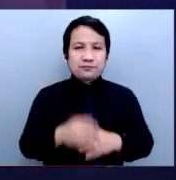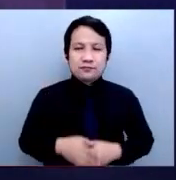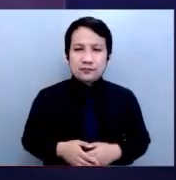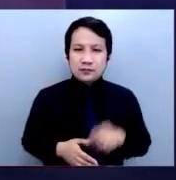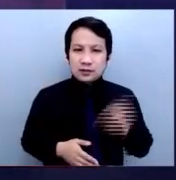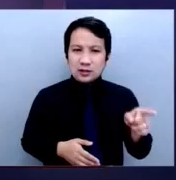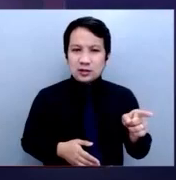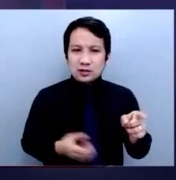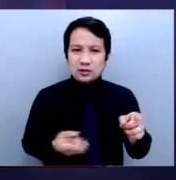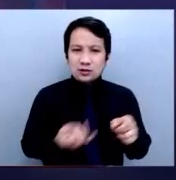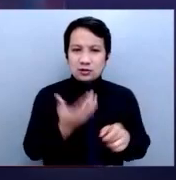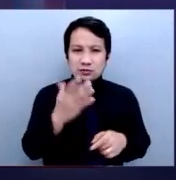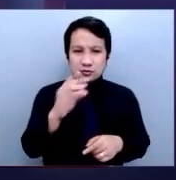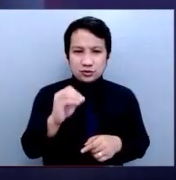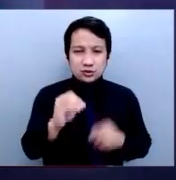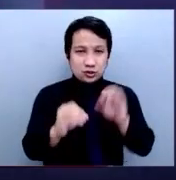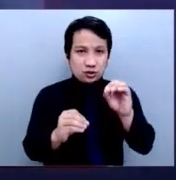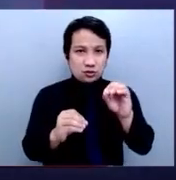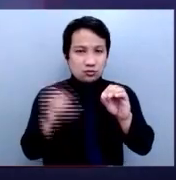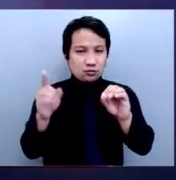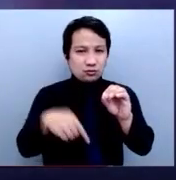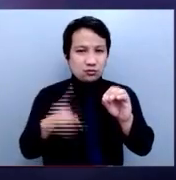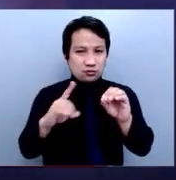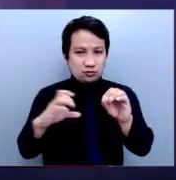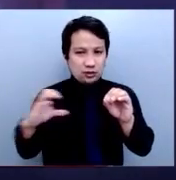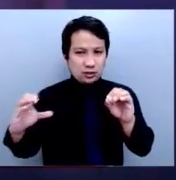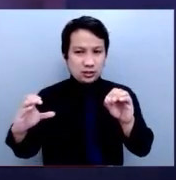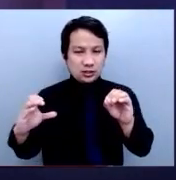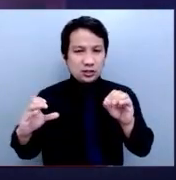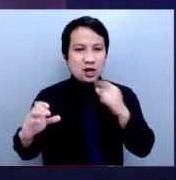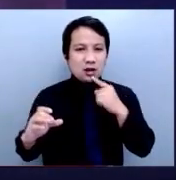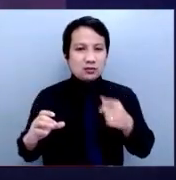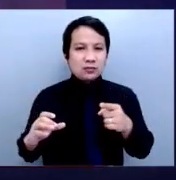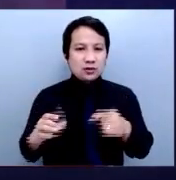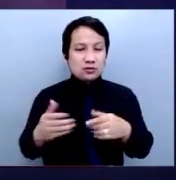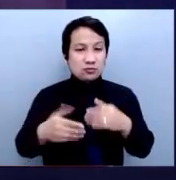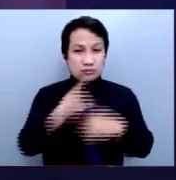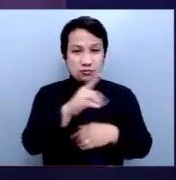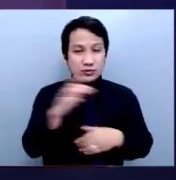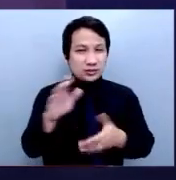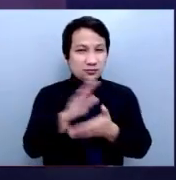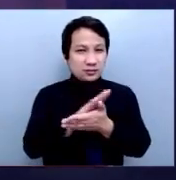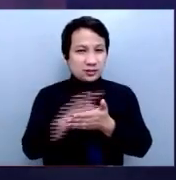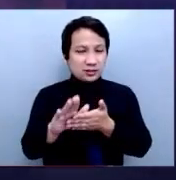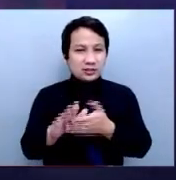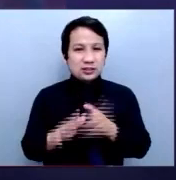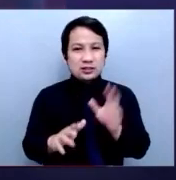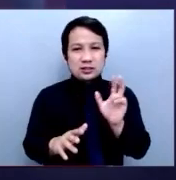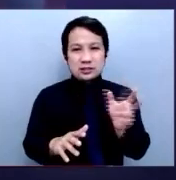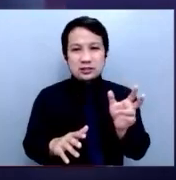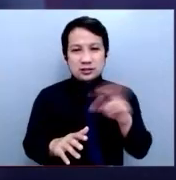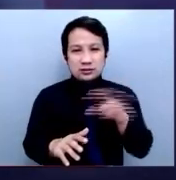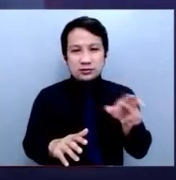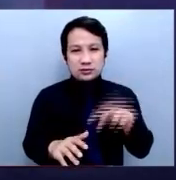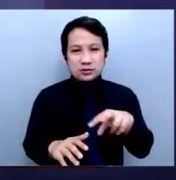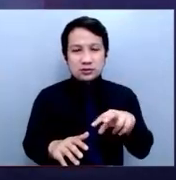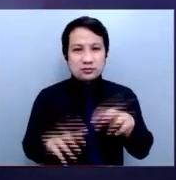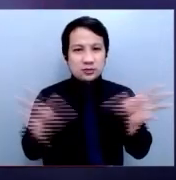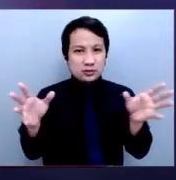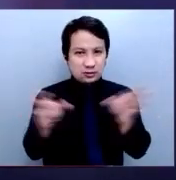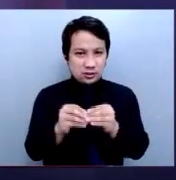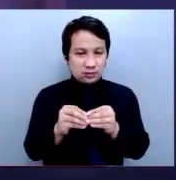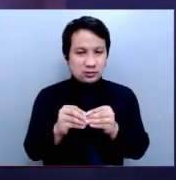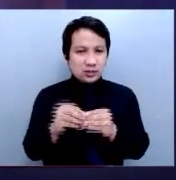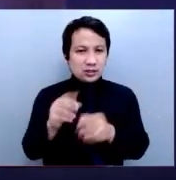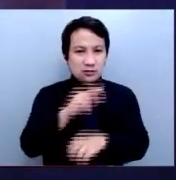na 0 to 100, kung saan 100 ang pinakamalinis, 33 lang ang total score ng